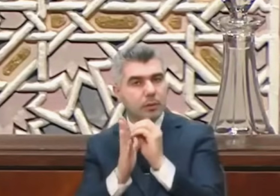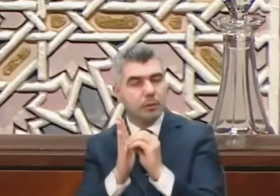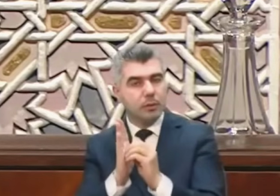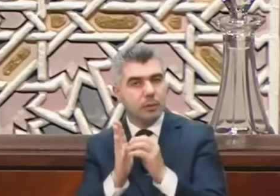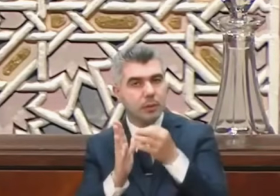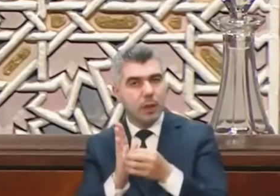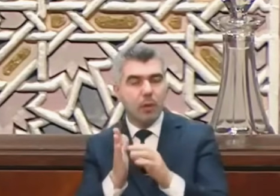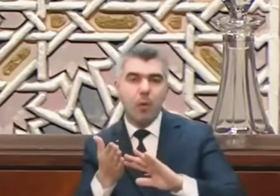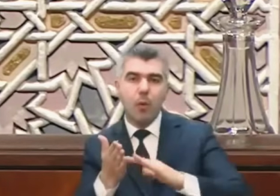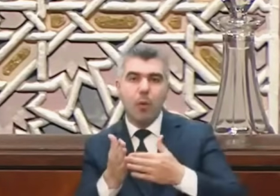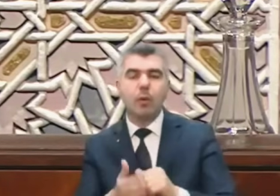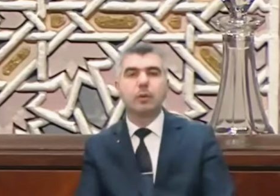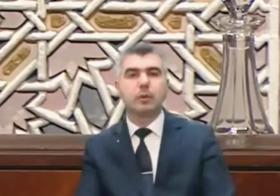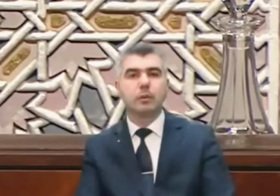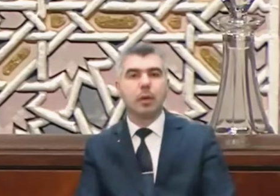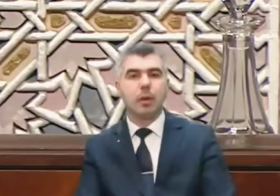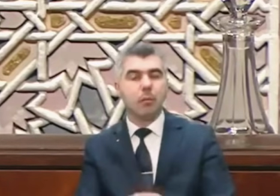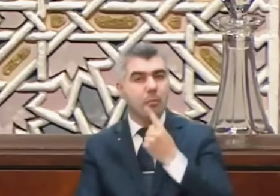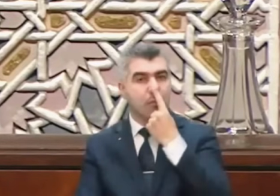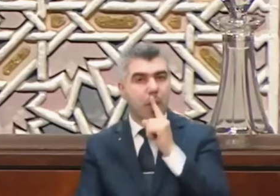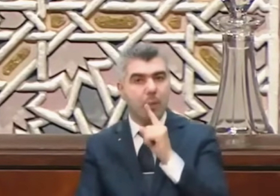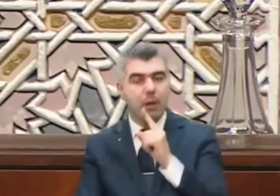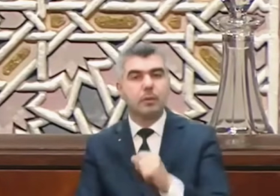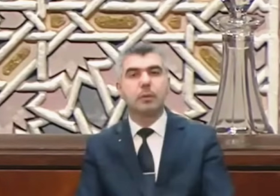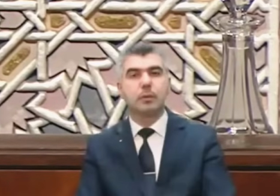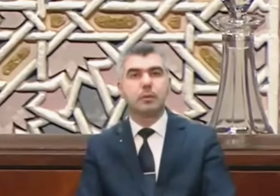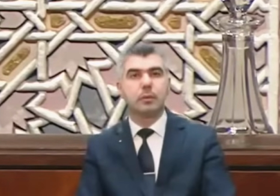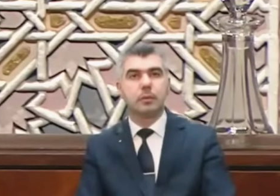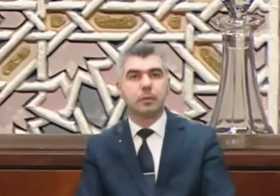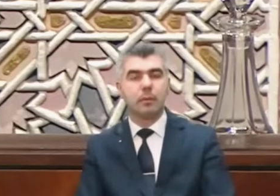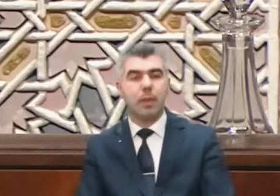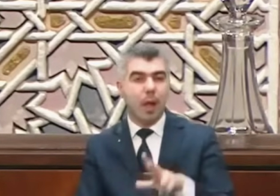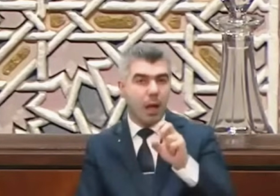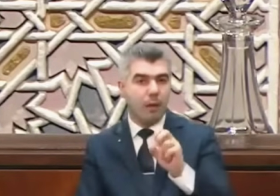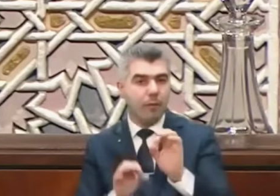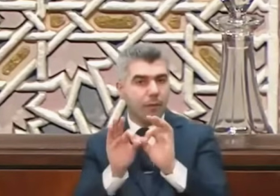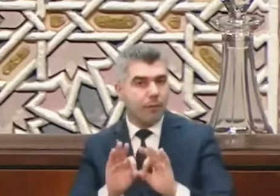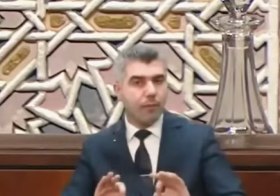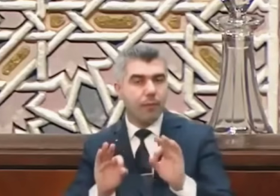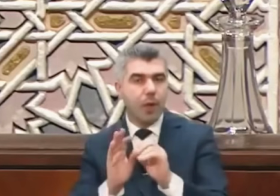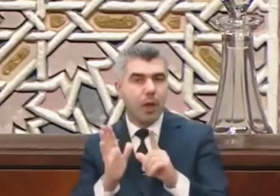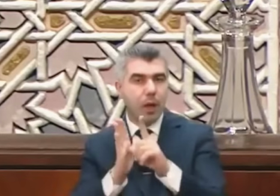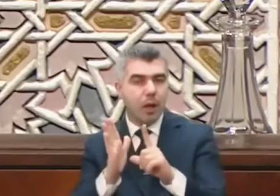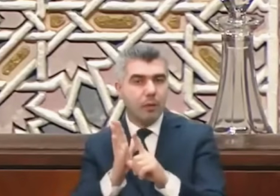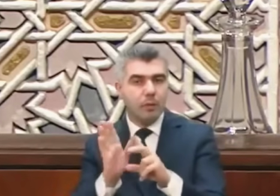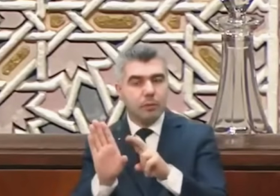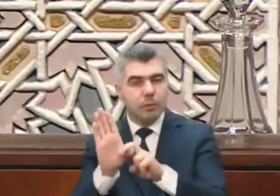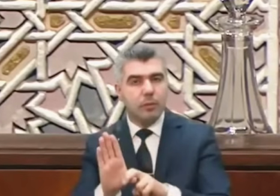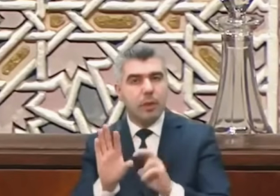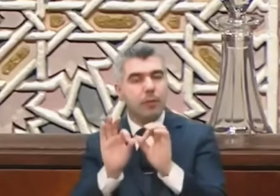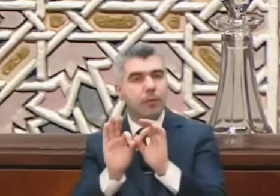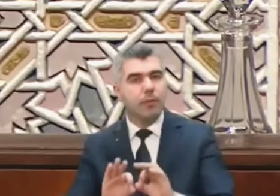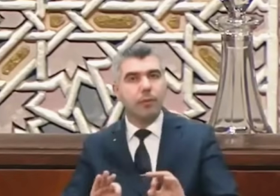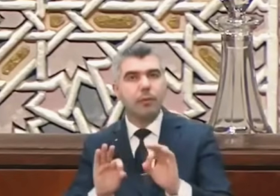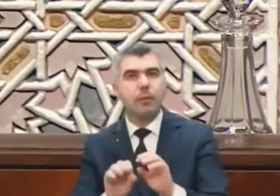هنا القانون، واللي ما عجبوش وانت الا ما كنتش كتعرف القانون شنو هو، مكانك ليس هنا. انا